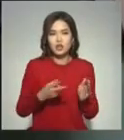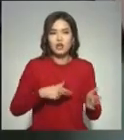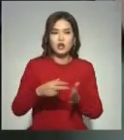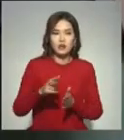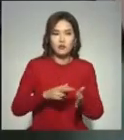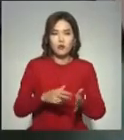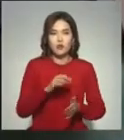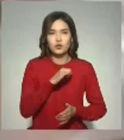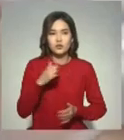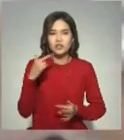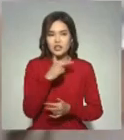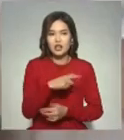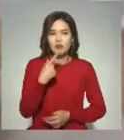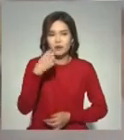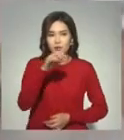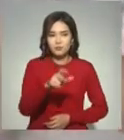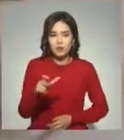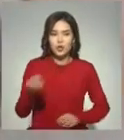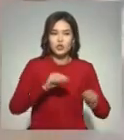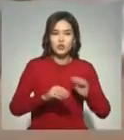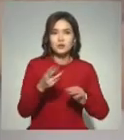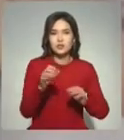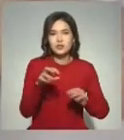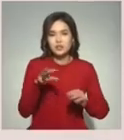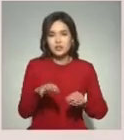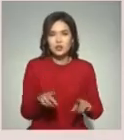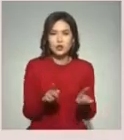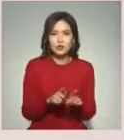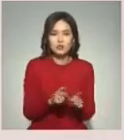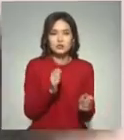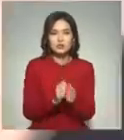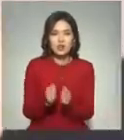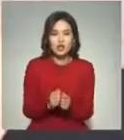өте зиян дейді маман. Құрамындағы сутегі, асқын тотығы шаштың тым